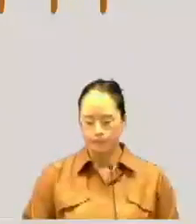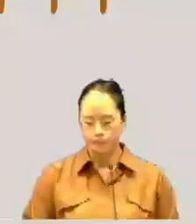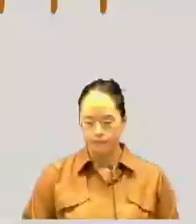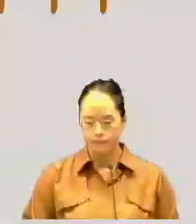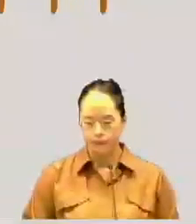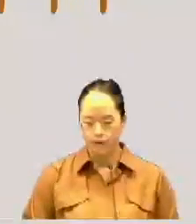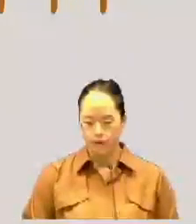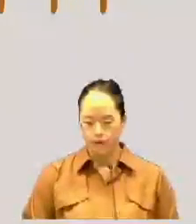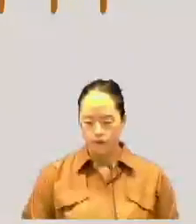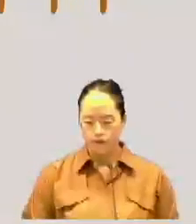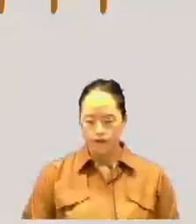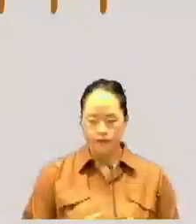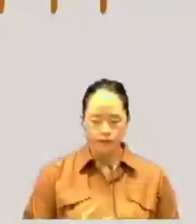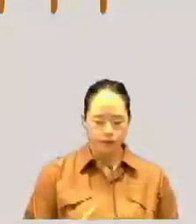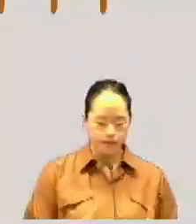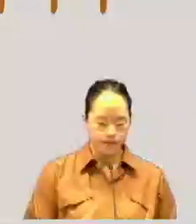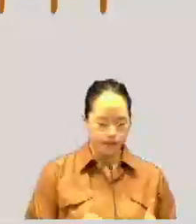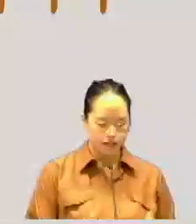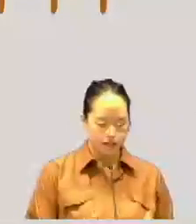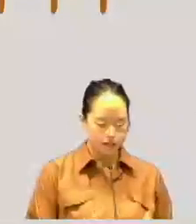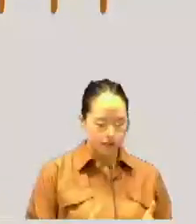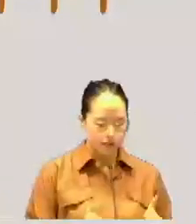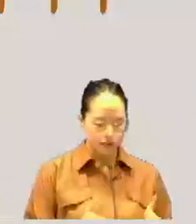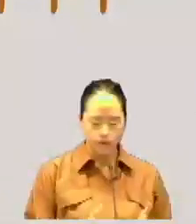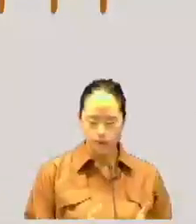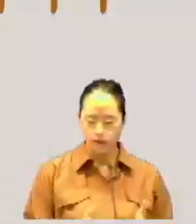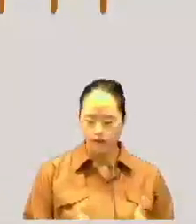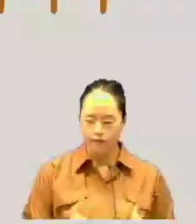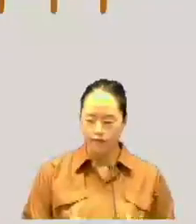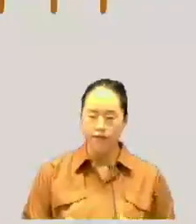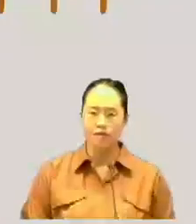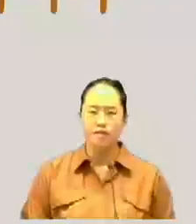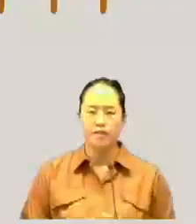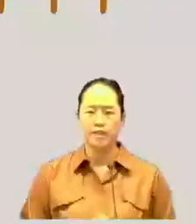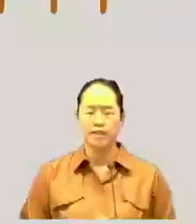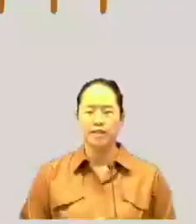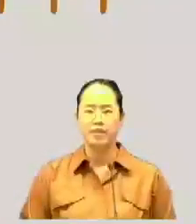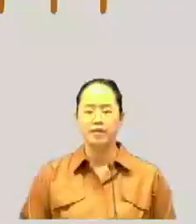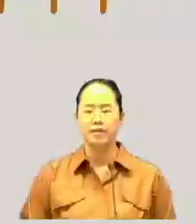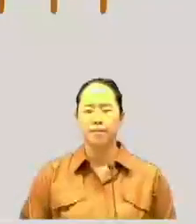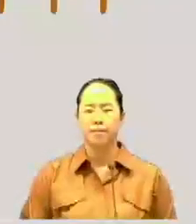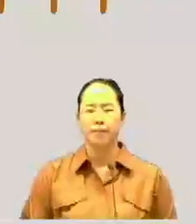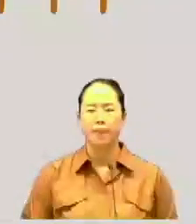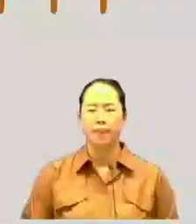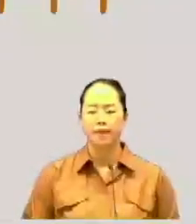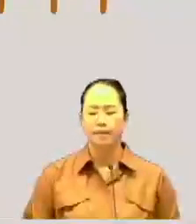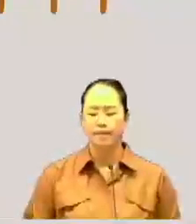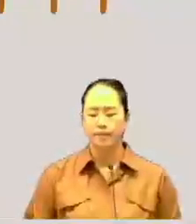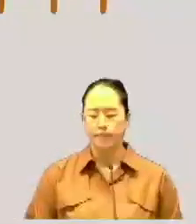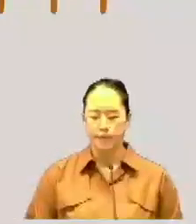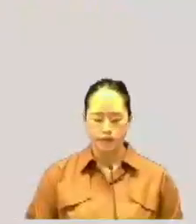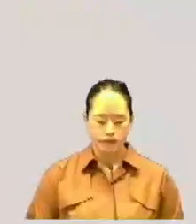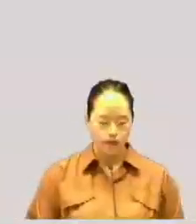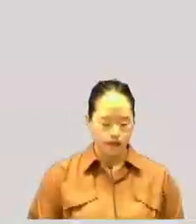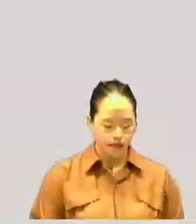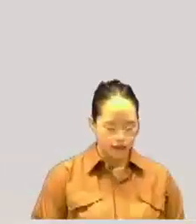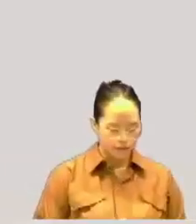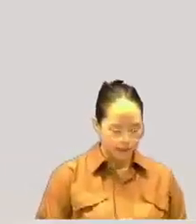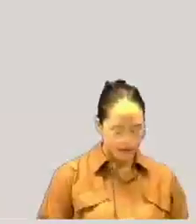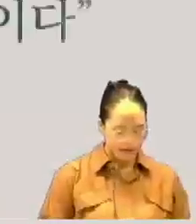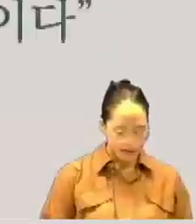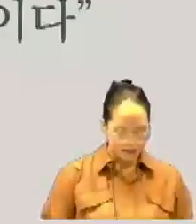个因着罪要受到审判下地狱的这个问题的这个罪得赦免的这个罪是最重要的。然后第二